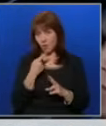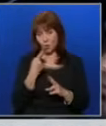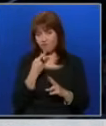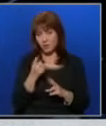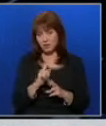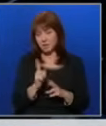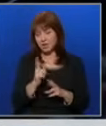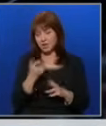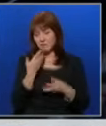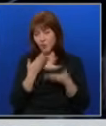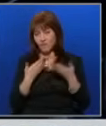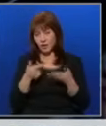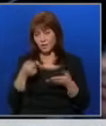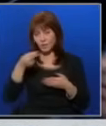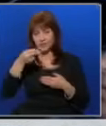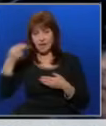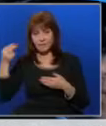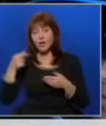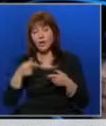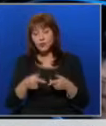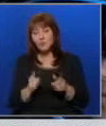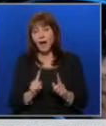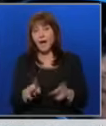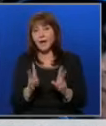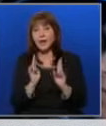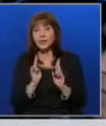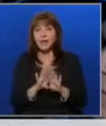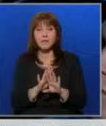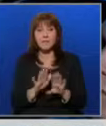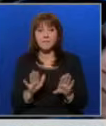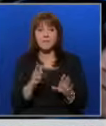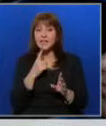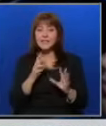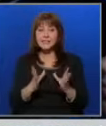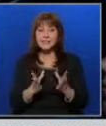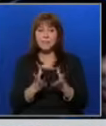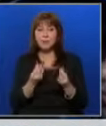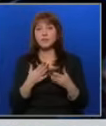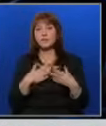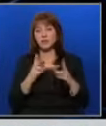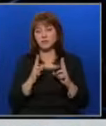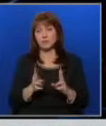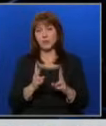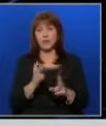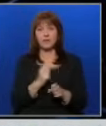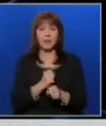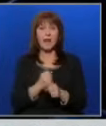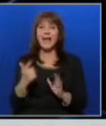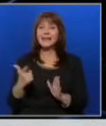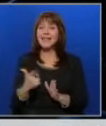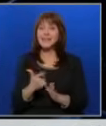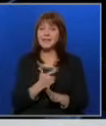не сме дискутирали тези теми. Това беше в момента решението и започваме нашия нормален цикъл. На 17-ти ще